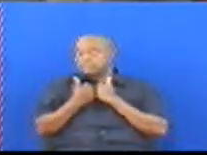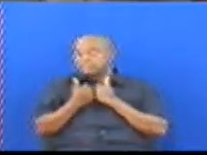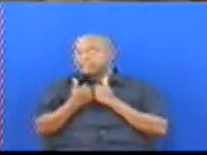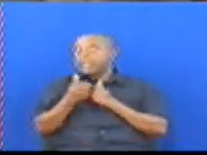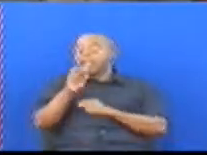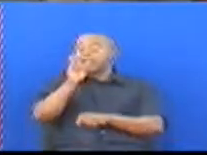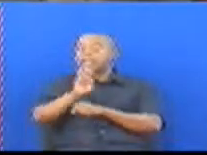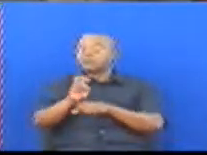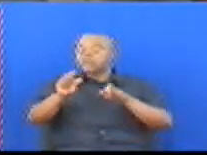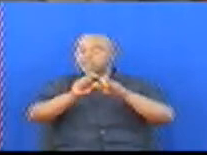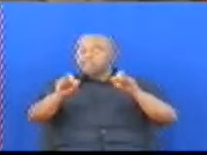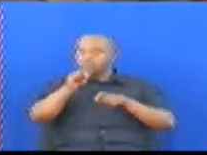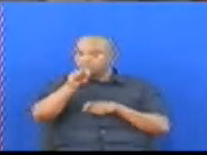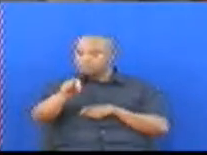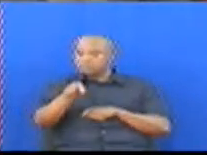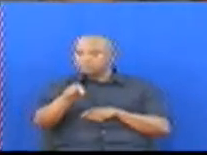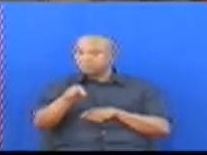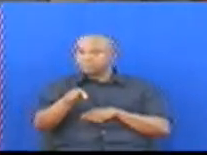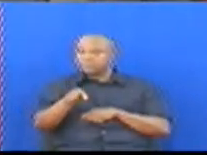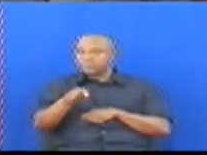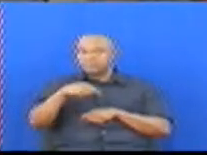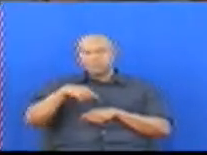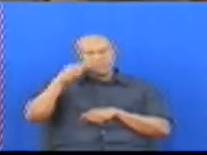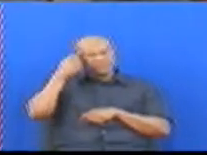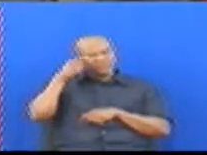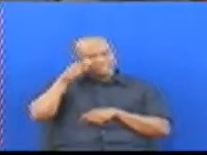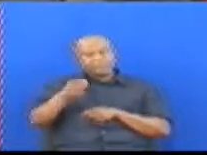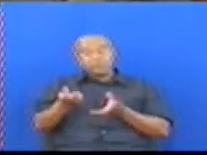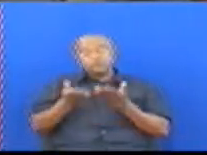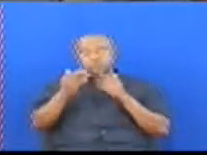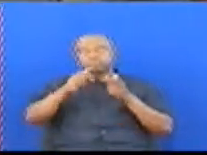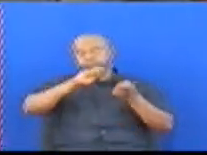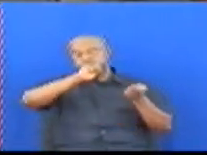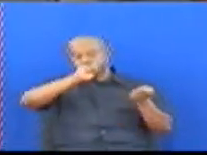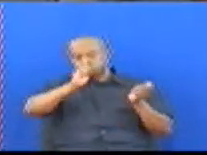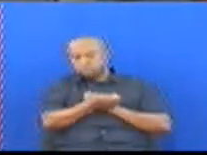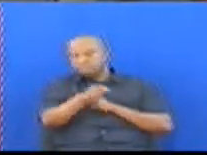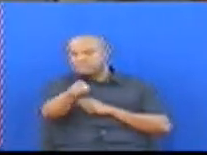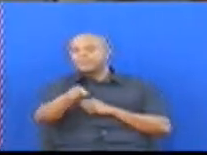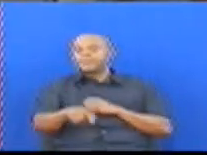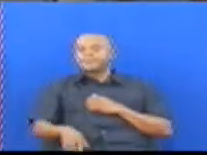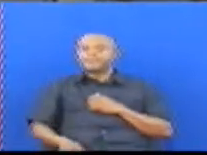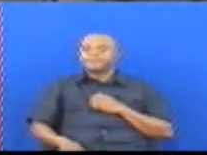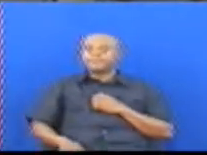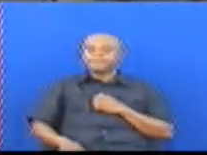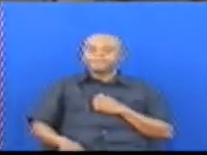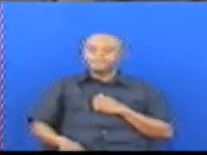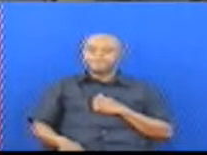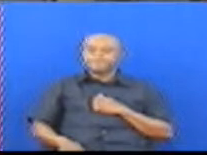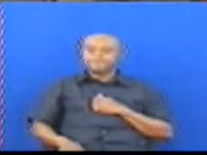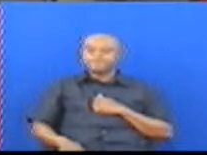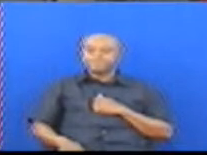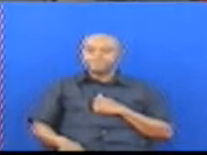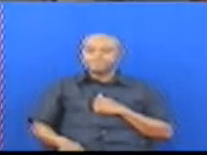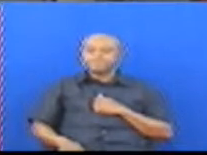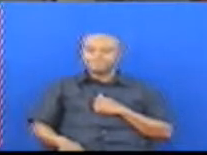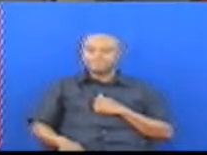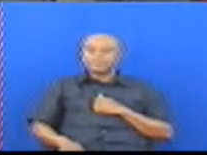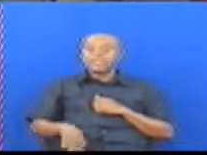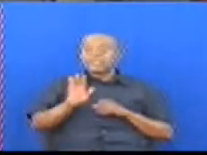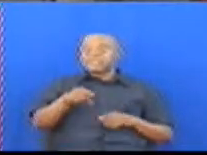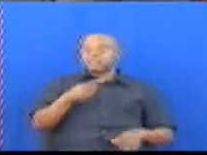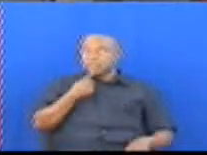kifungu. Kwa hiyo nilikuwa nafikiri irekebishwe hapo, iwe ni judicial